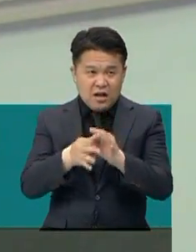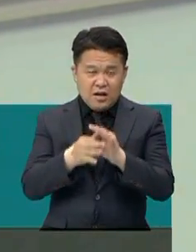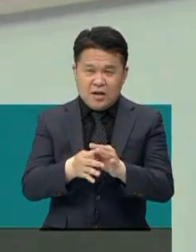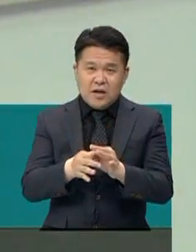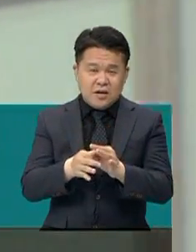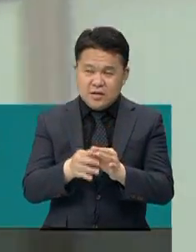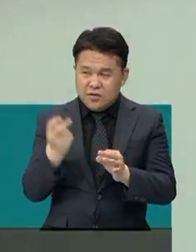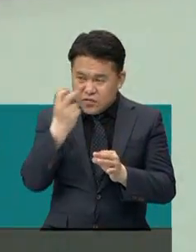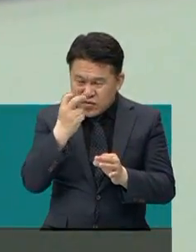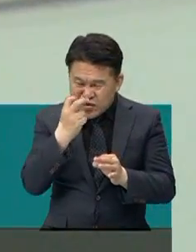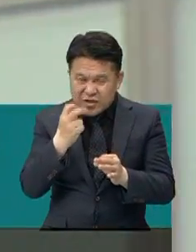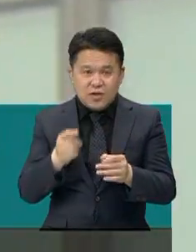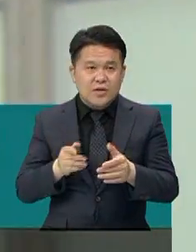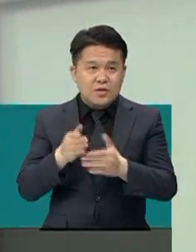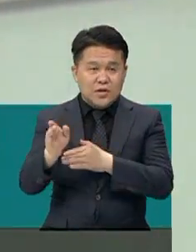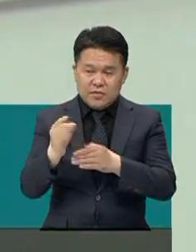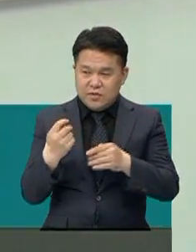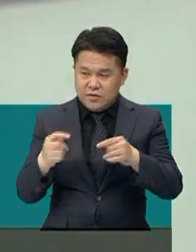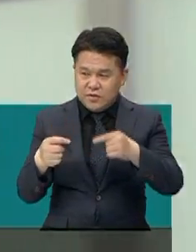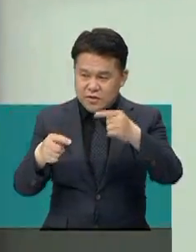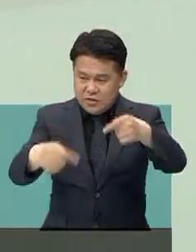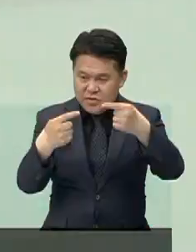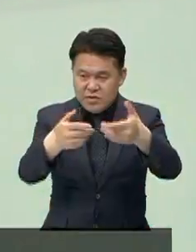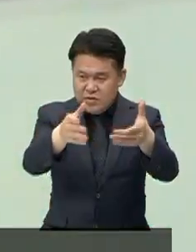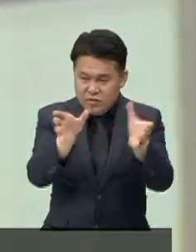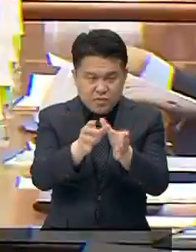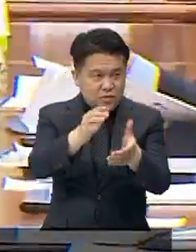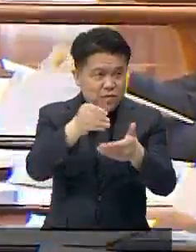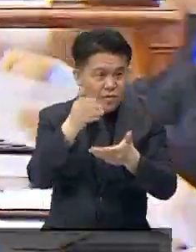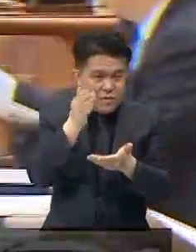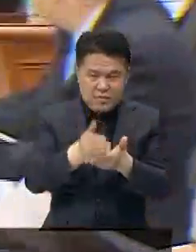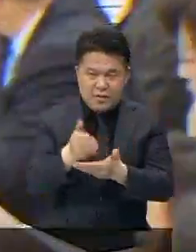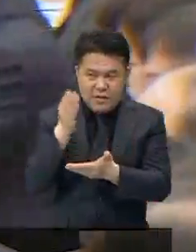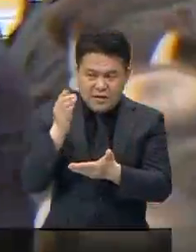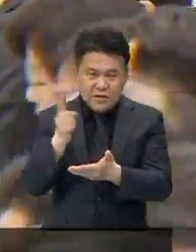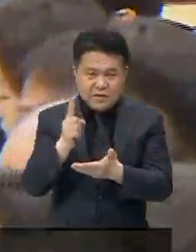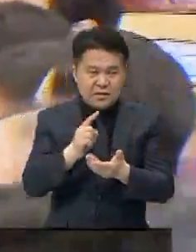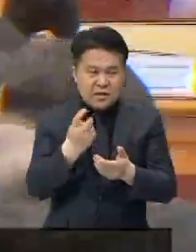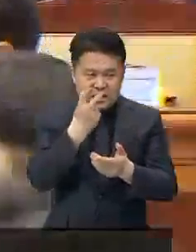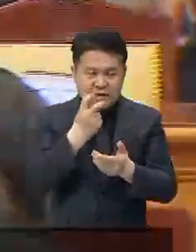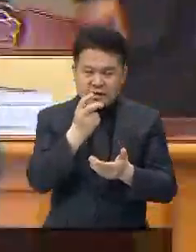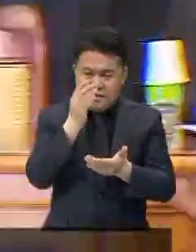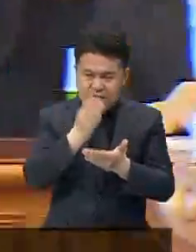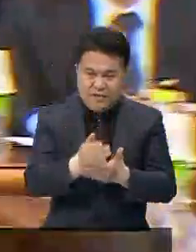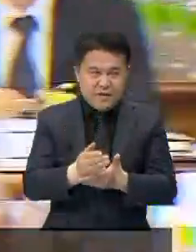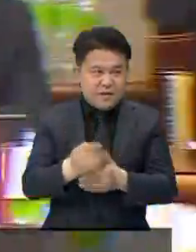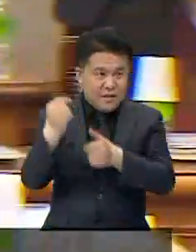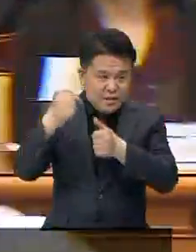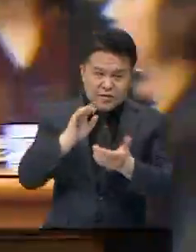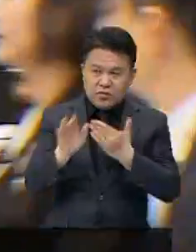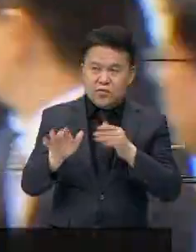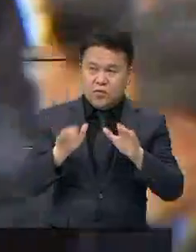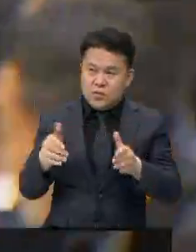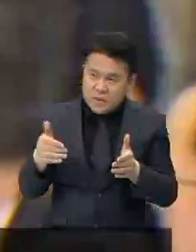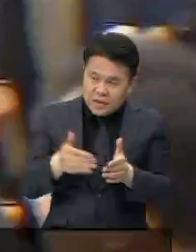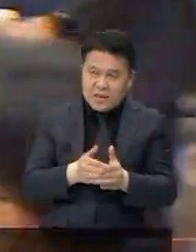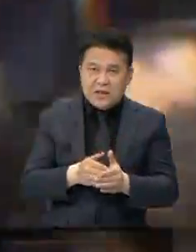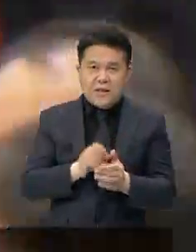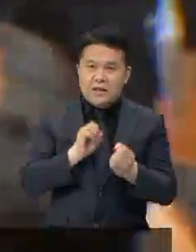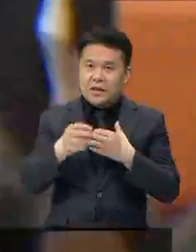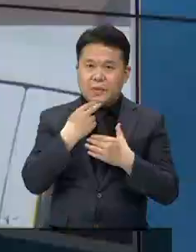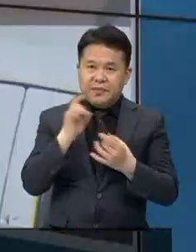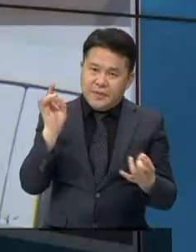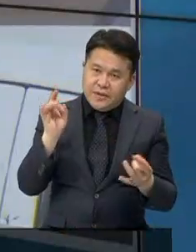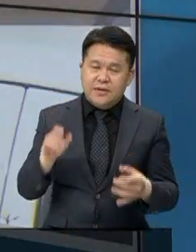소집 절차를 중단하고 사건에서 손을 떼라는 수사 지휘를 받은 뒤 오늘까지 일주일째 공식적인 입장을 내놓지 않고 있습니다.